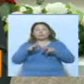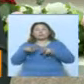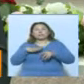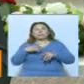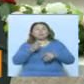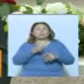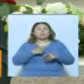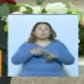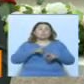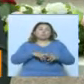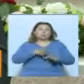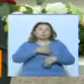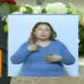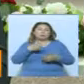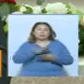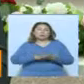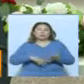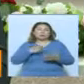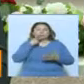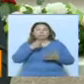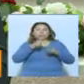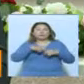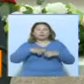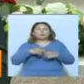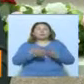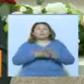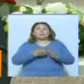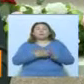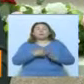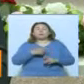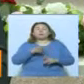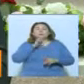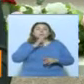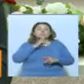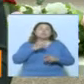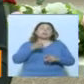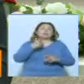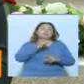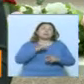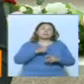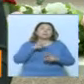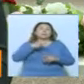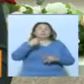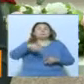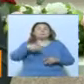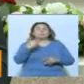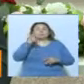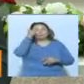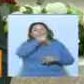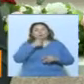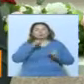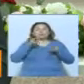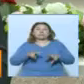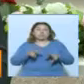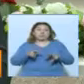нефтяного газа. Поэтому мы продолжаем рассматривать вопросы дефицита топлива. В 2023 году мы законодательно закрепили